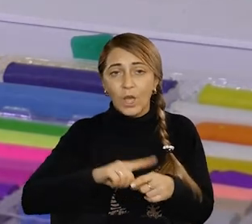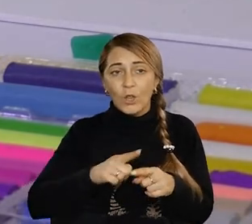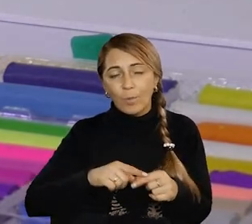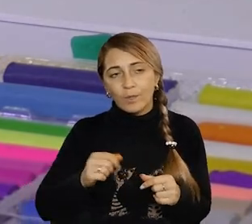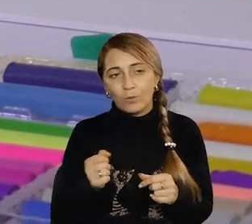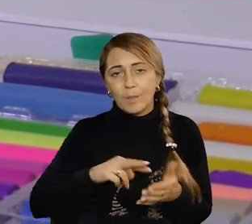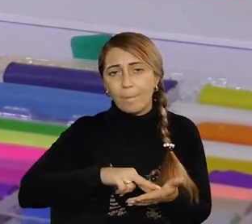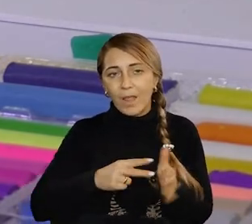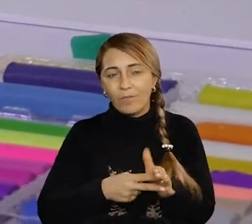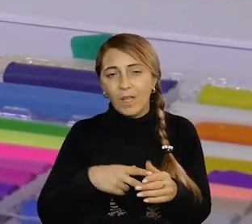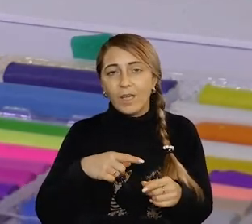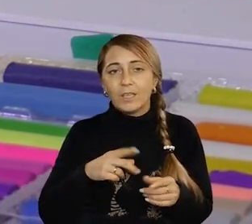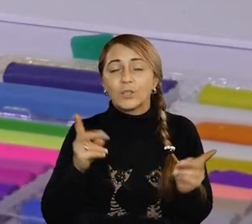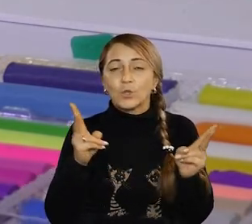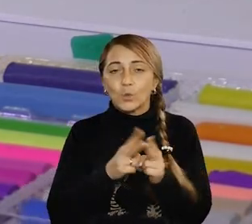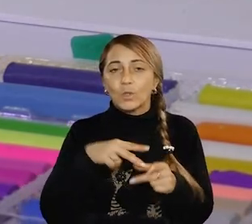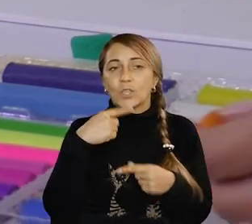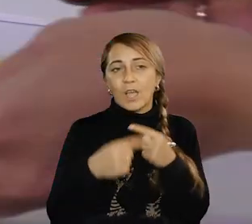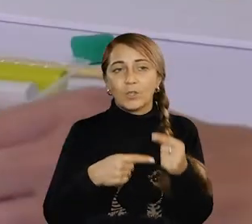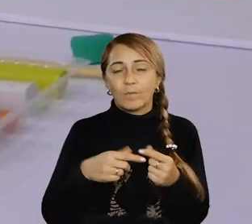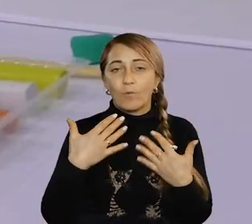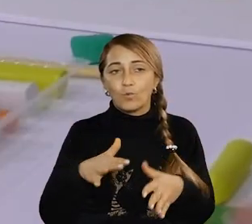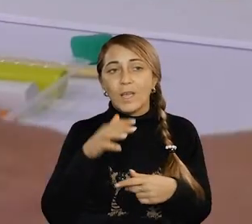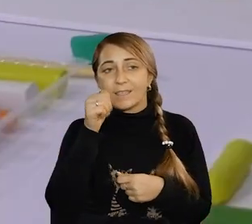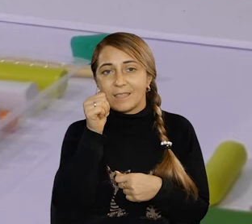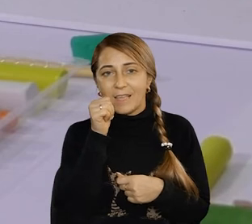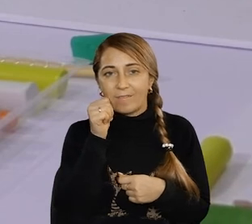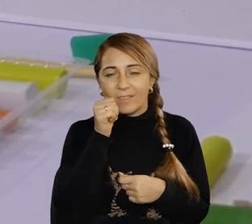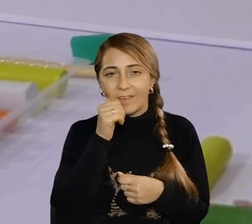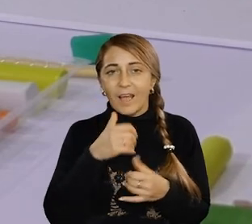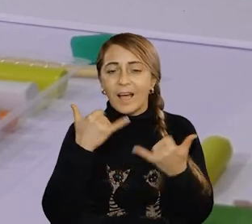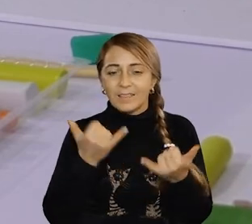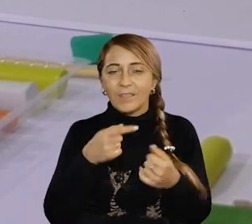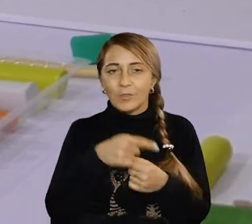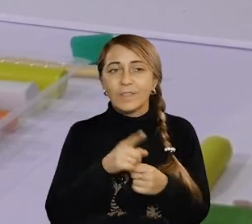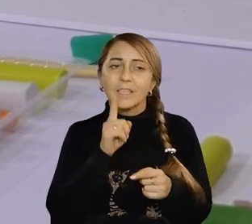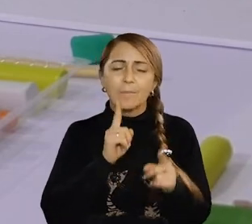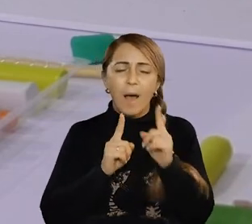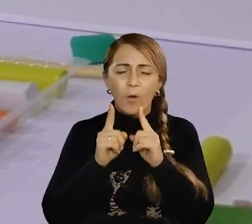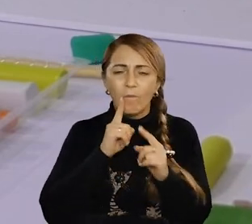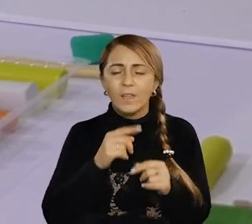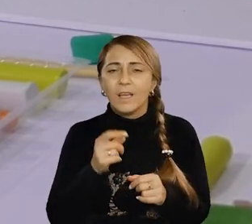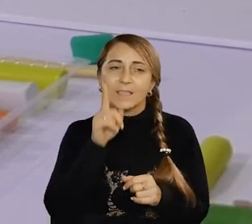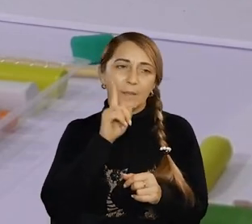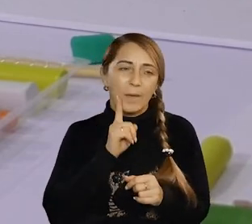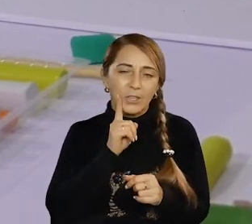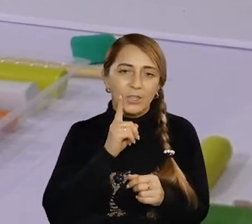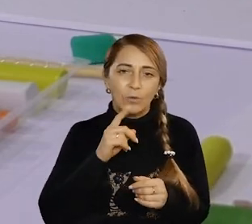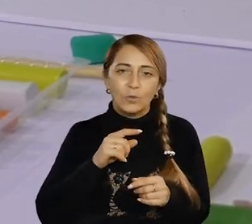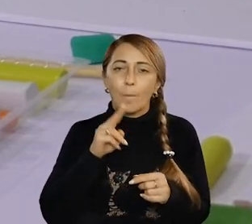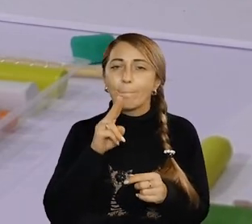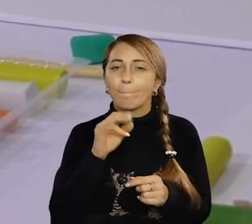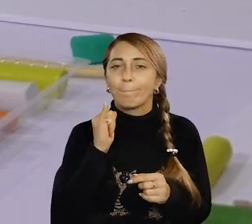друзі планували свою наступну зустріч уже завтра. А зараз вони смакували смачнючу